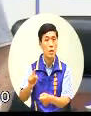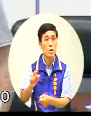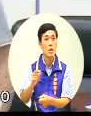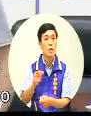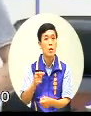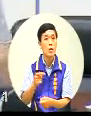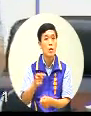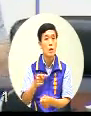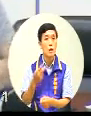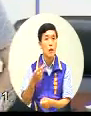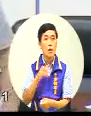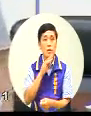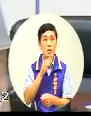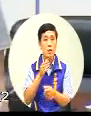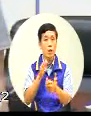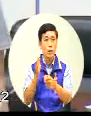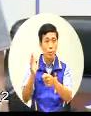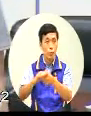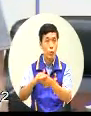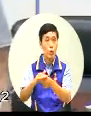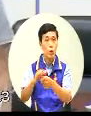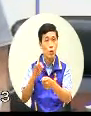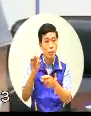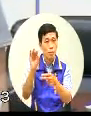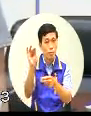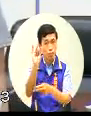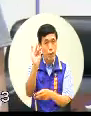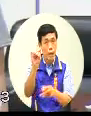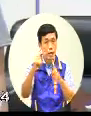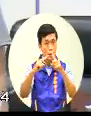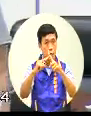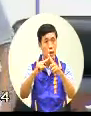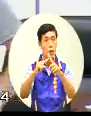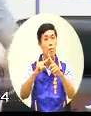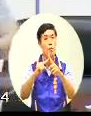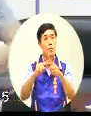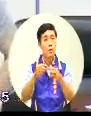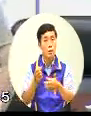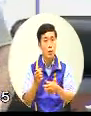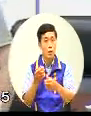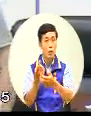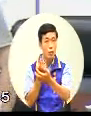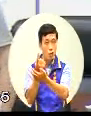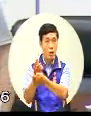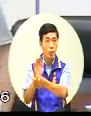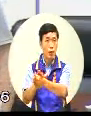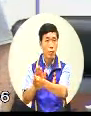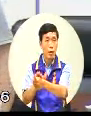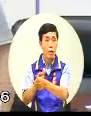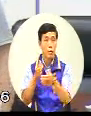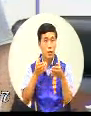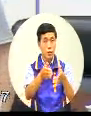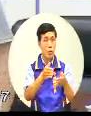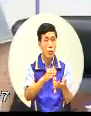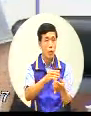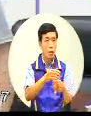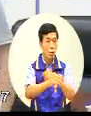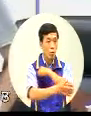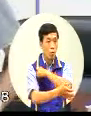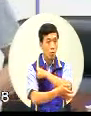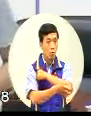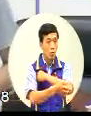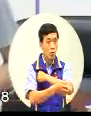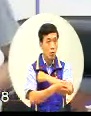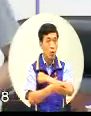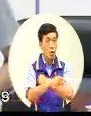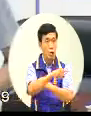讲交。临时补100个去支援他们，我觉得这个对他们基层辛苦的人员、哦、是很大的